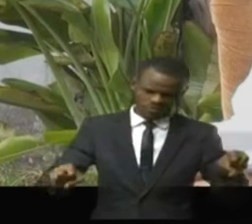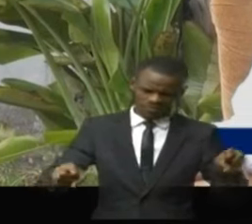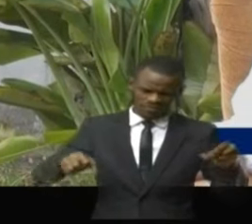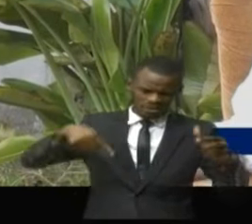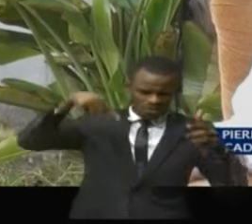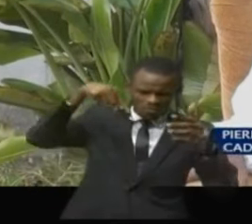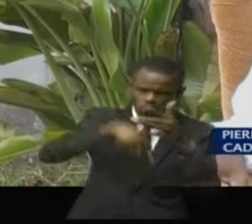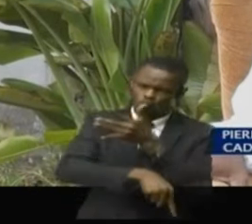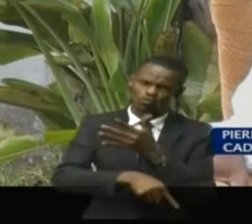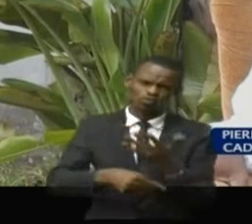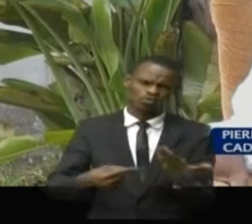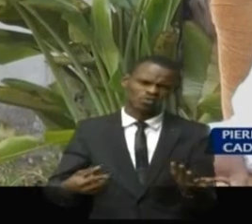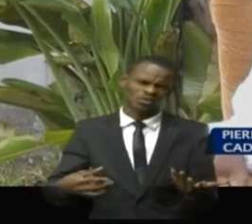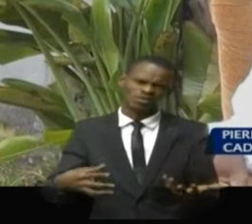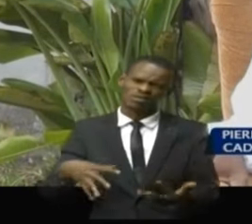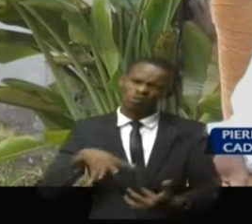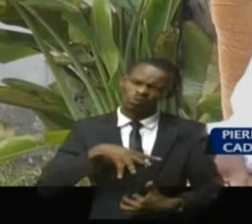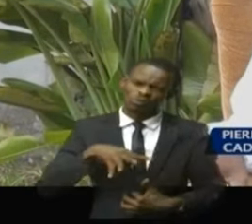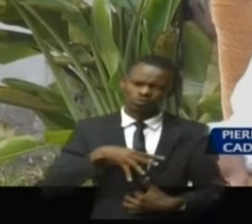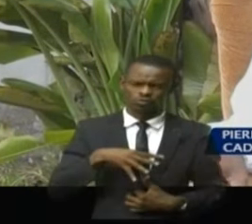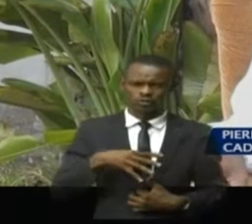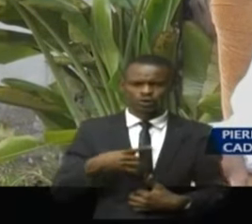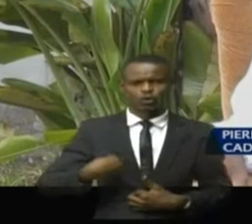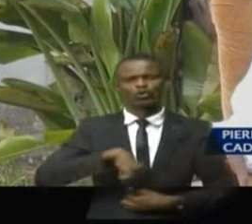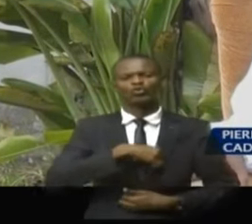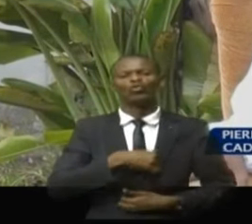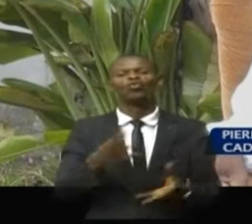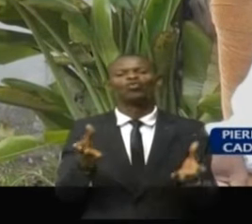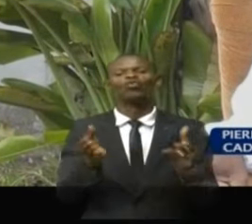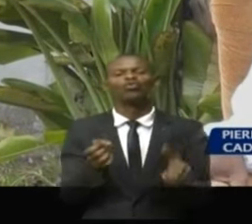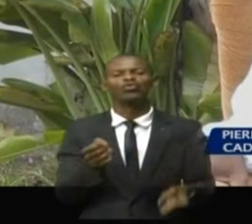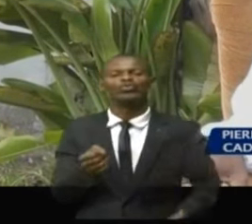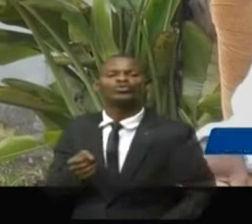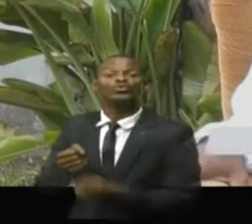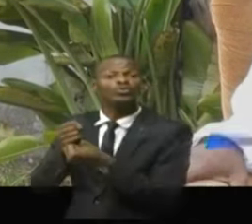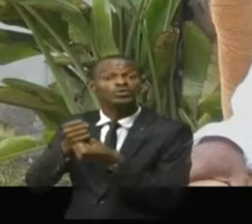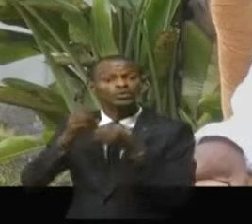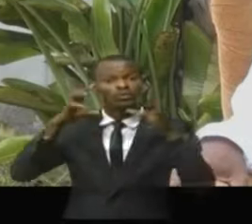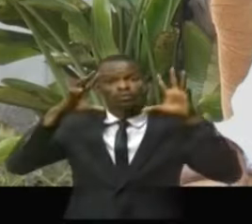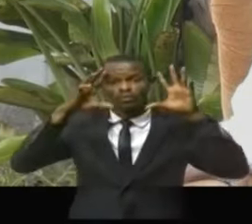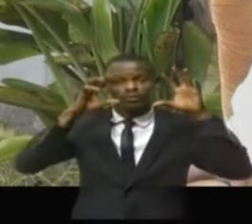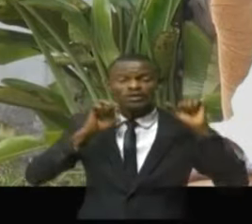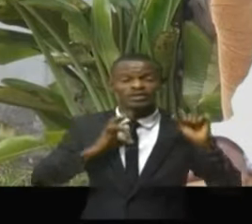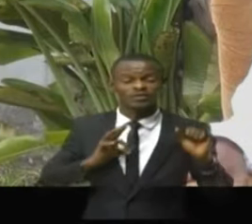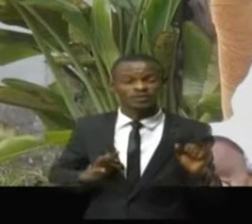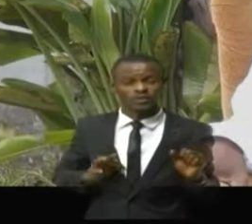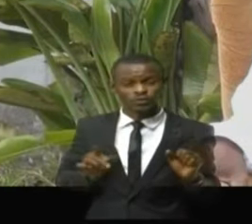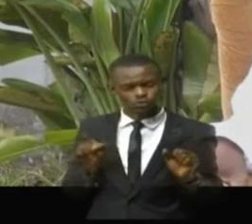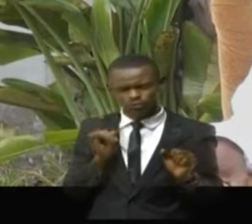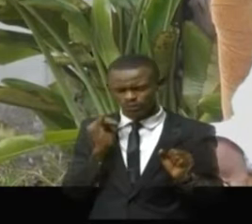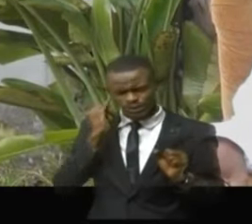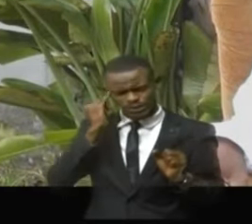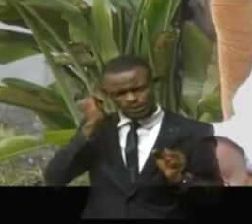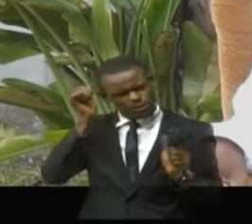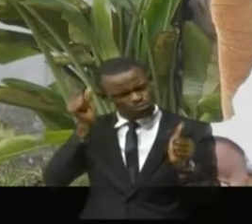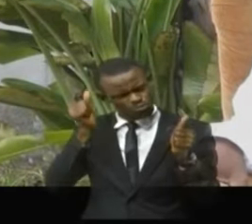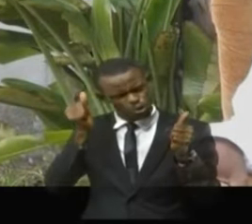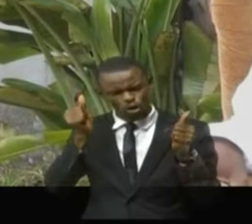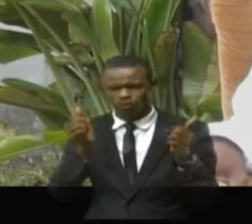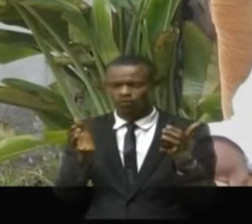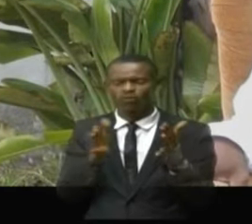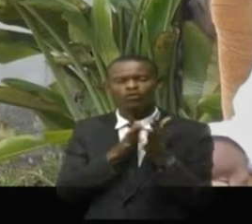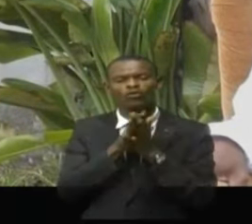Antoine Tshisekedi, pour sa vision. La vision de rendre cette